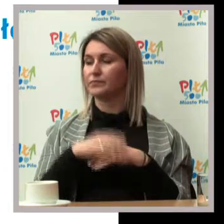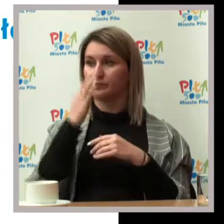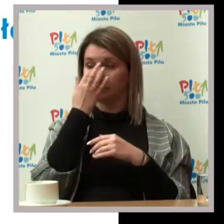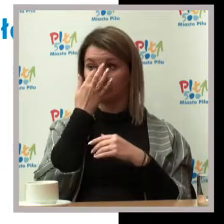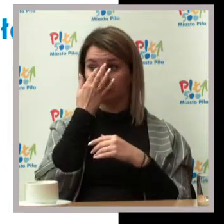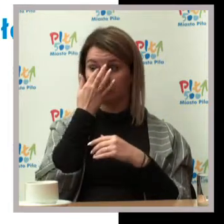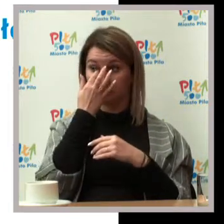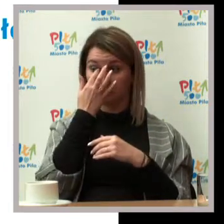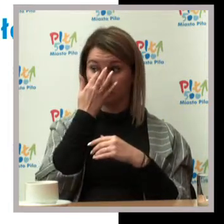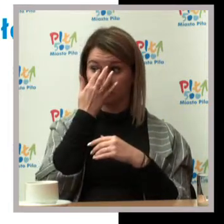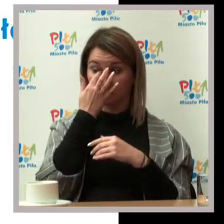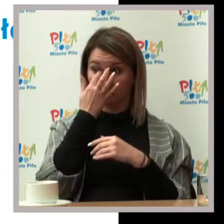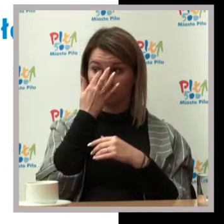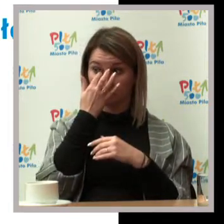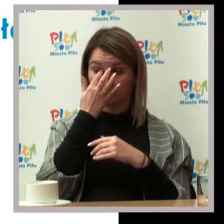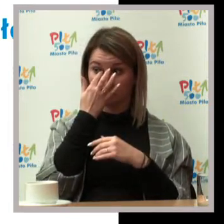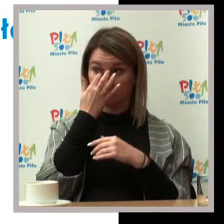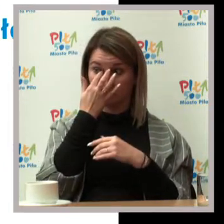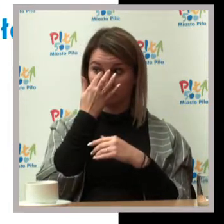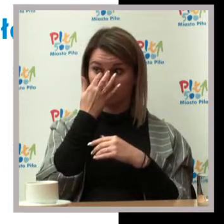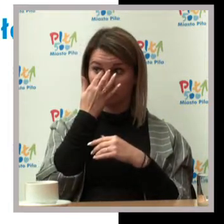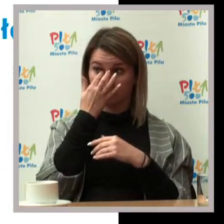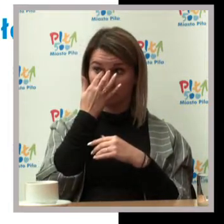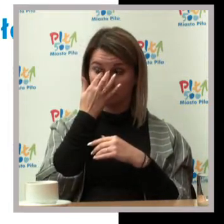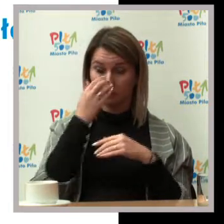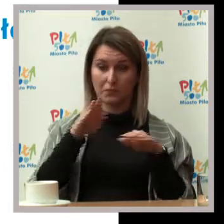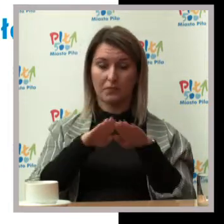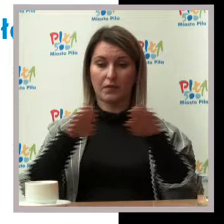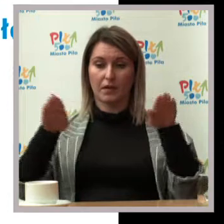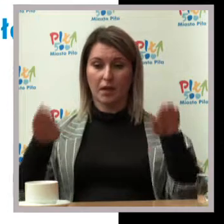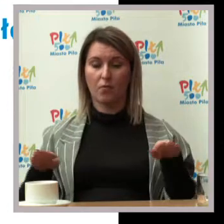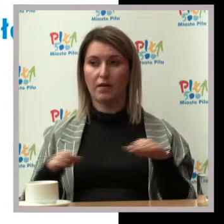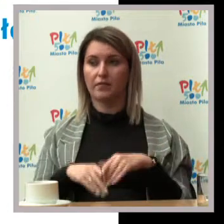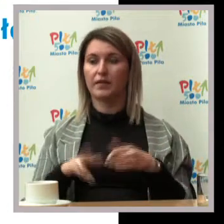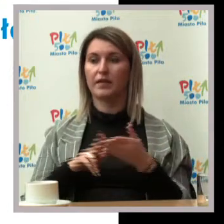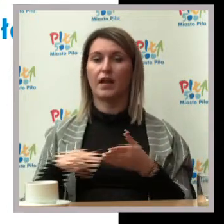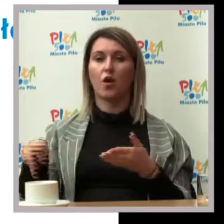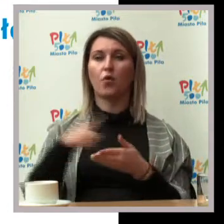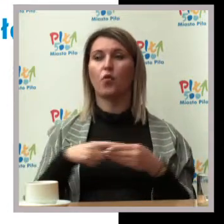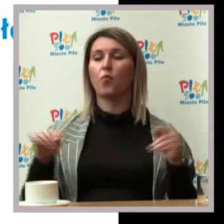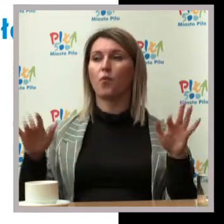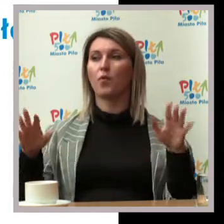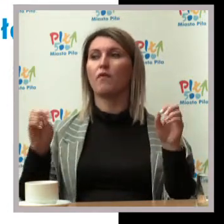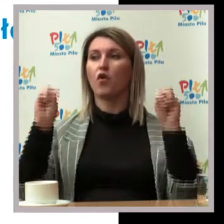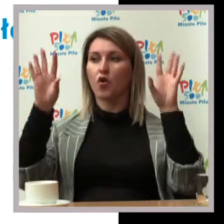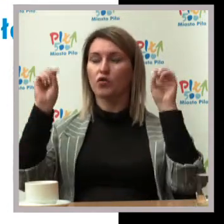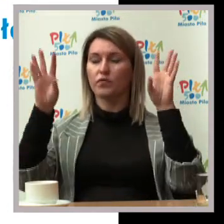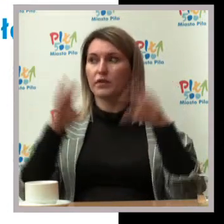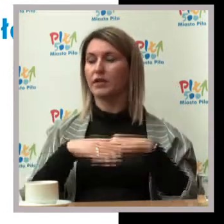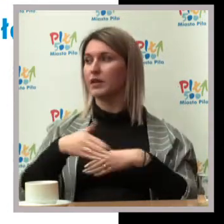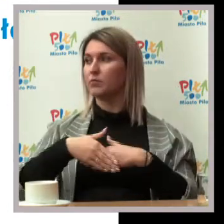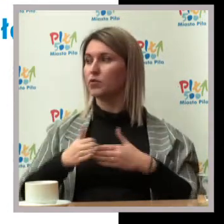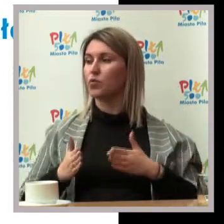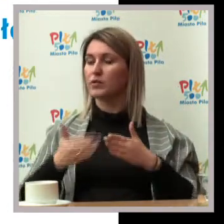Kasztelańskiej Staropolskiej, instalację ławek i małej architektury na osiedlu Motylewo, oświetlenia przy